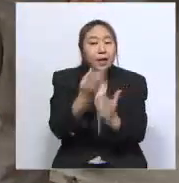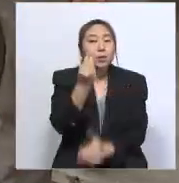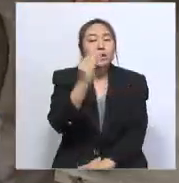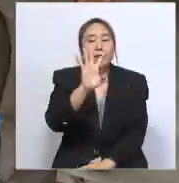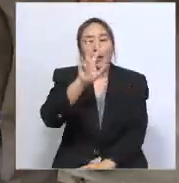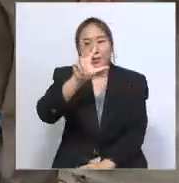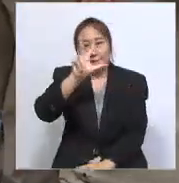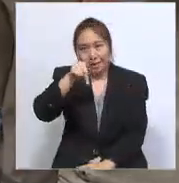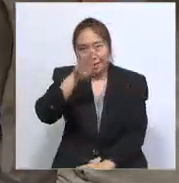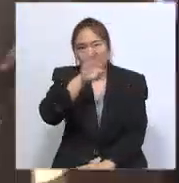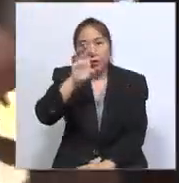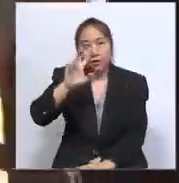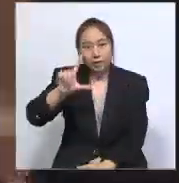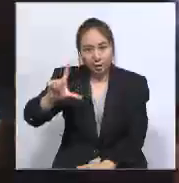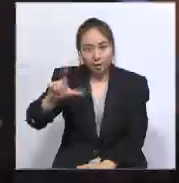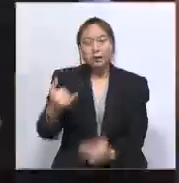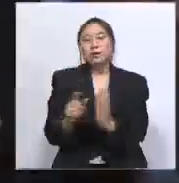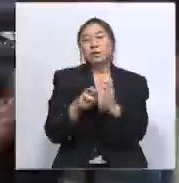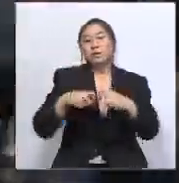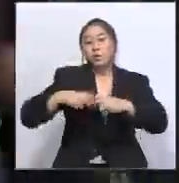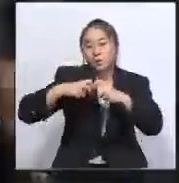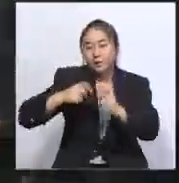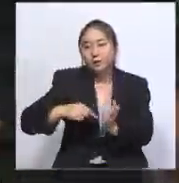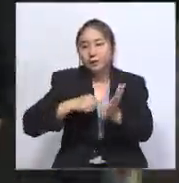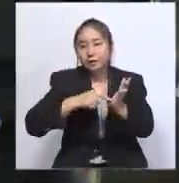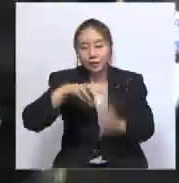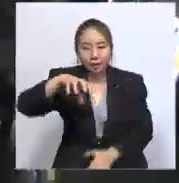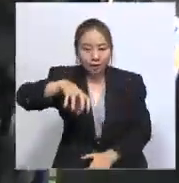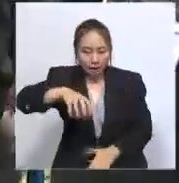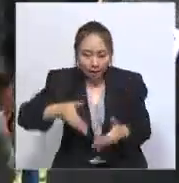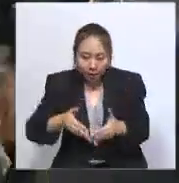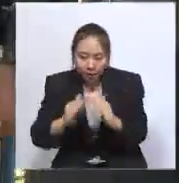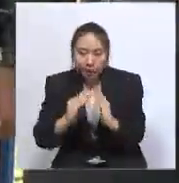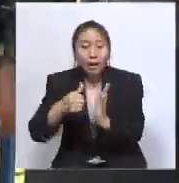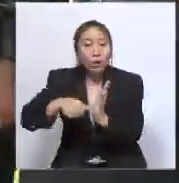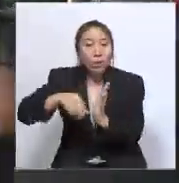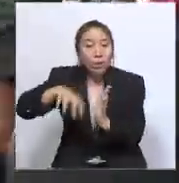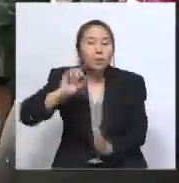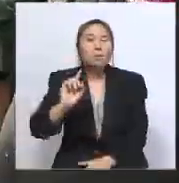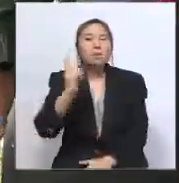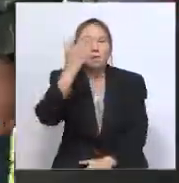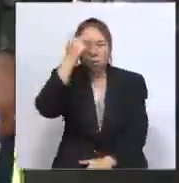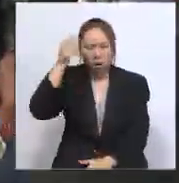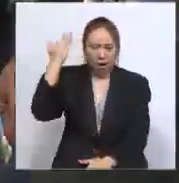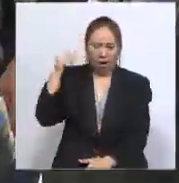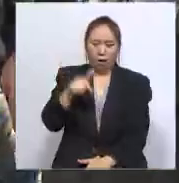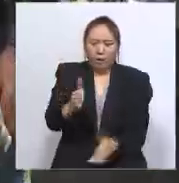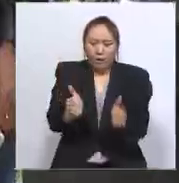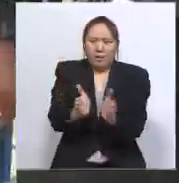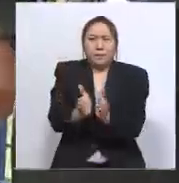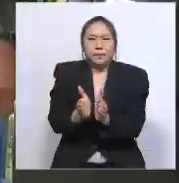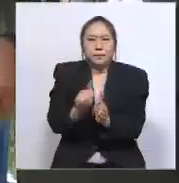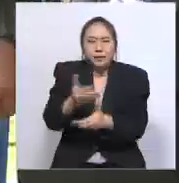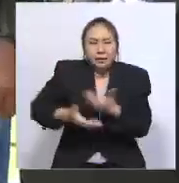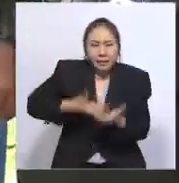บาทซึ่งทางจังหวัดสุรินทร์จะเสนอการก่อสร้างด่านศุลกากรช่องจอมแห่งใหม่เนื่องจากเดิมมีความคับแคบตั้งอยู่ในพื้นที่